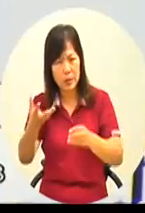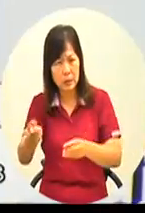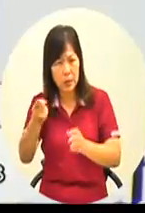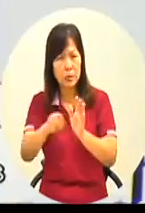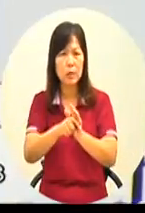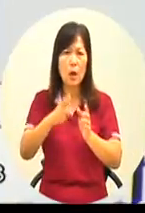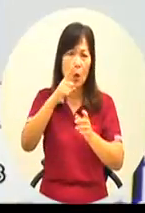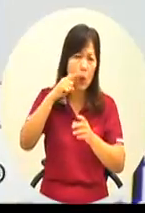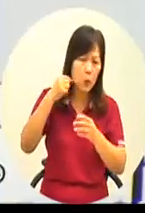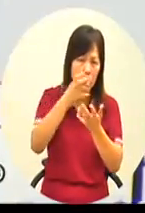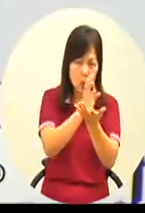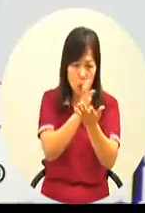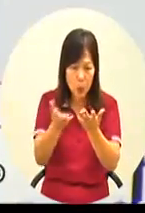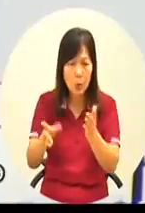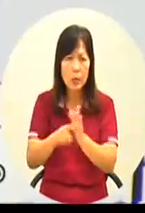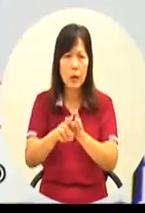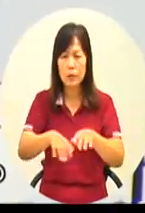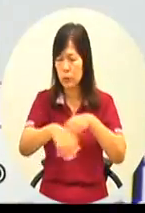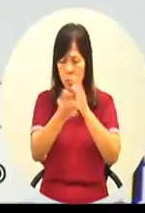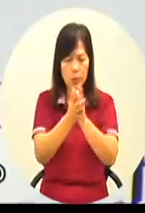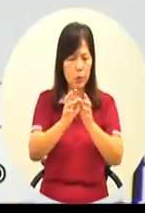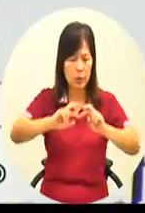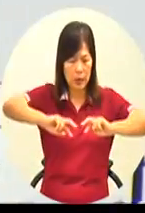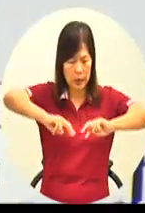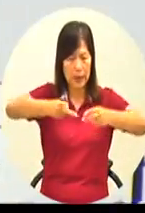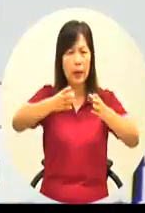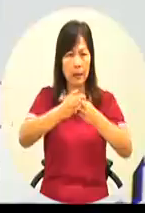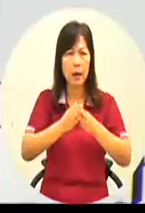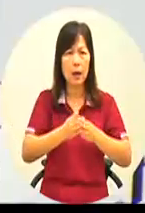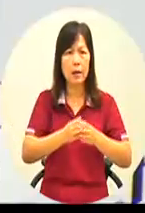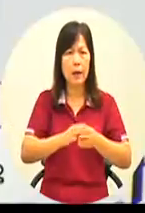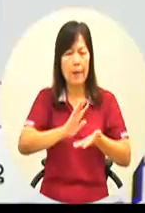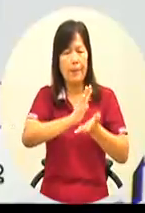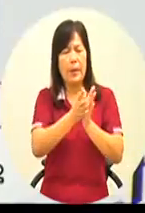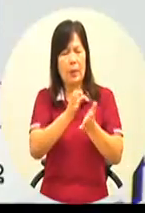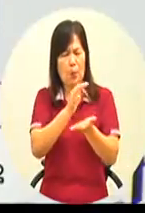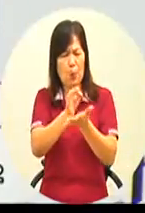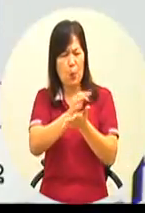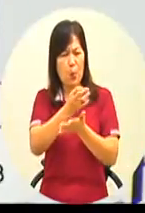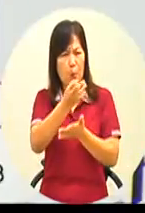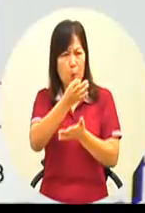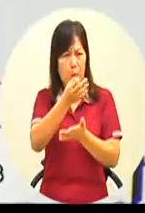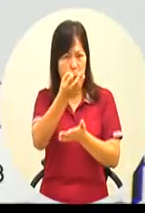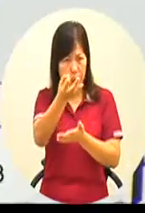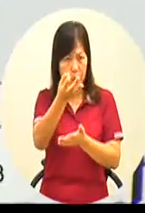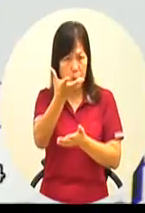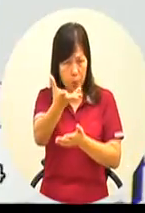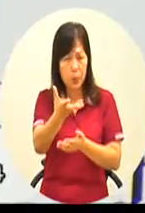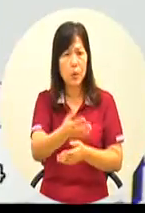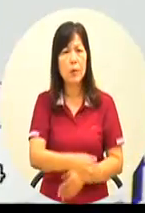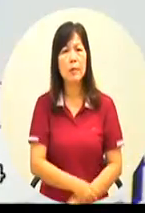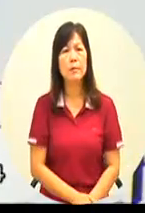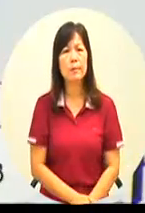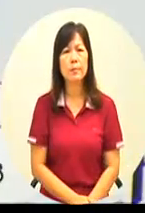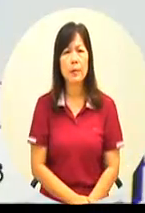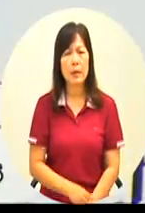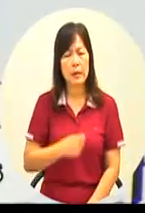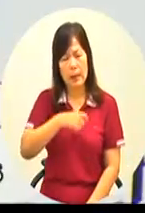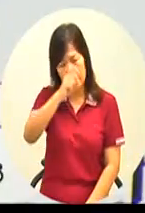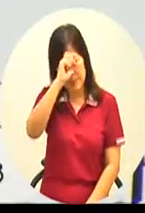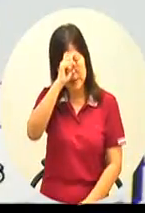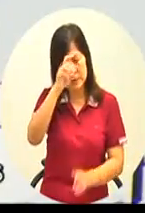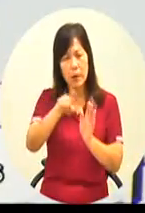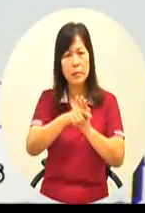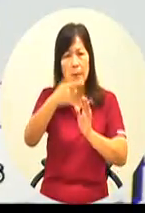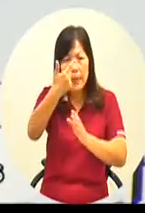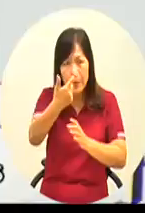口名簿，整个户籍系统的更换，那是一笔很大笔的钱。可是我比较期待的是，好，我们慢